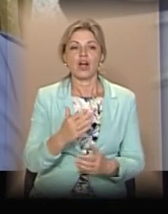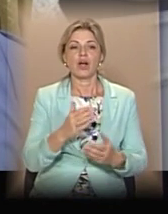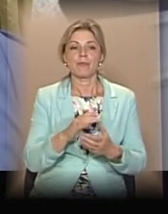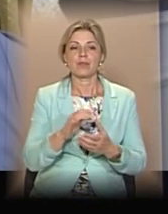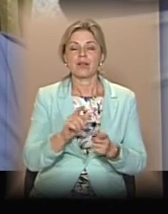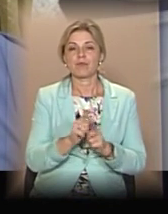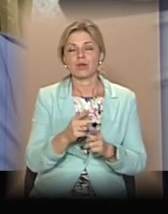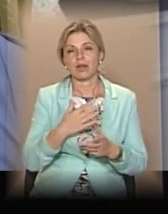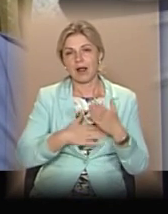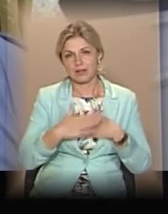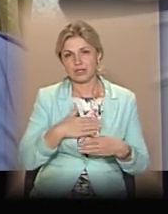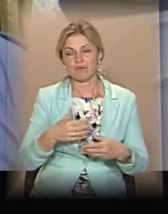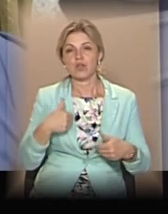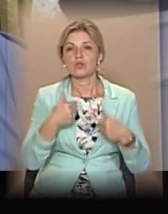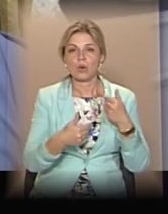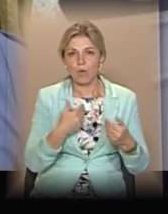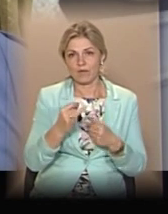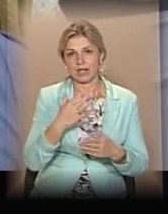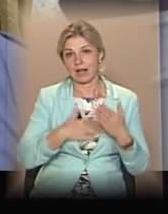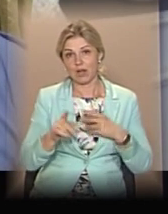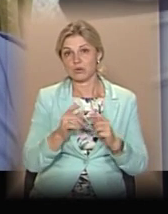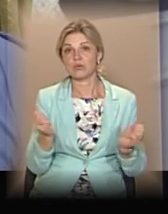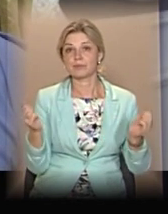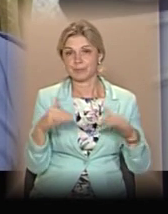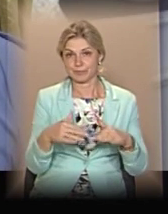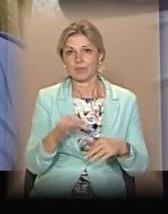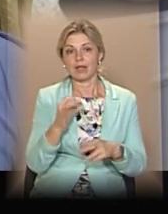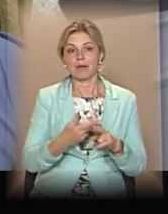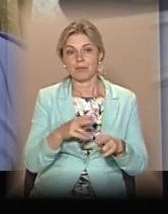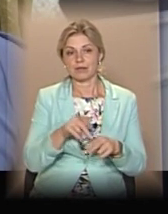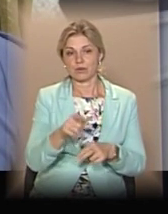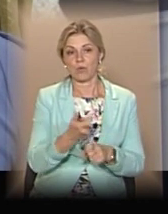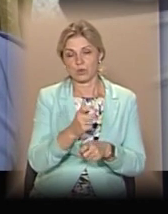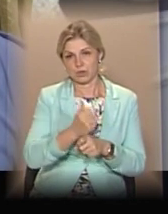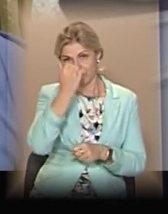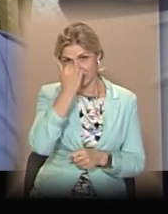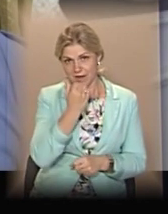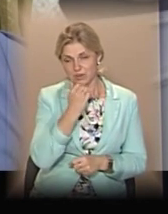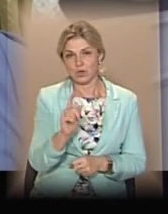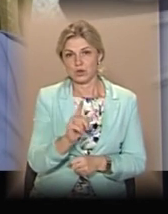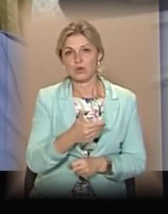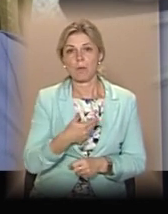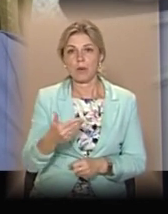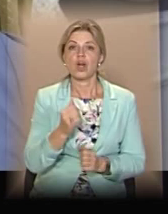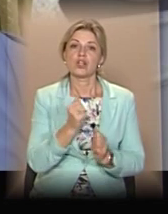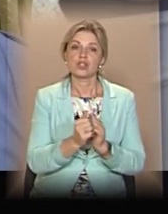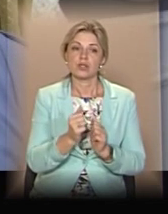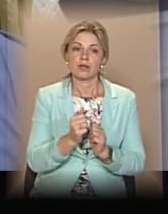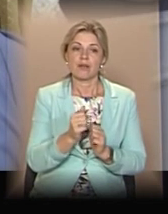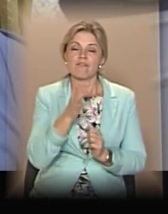здоровуються, вони раді те, що з'їхалися. І я вас всім дуже вдячна за те, що ми хоч і час